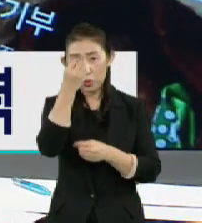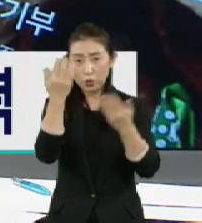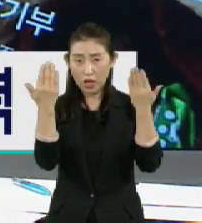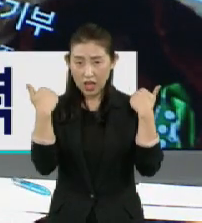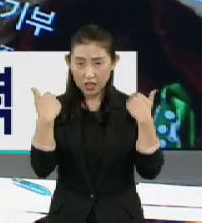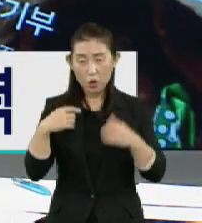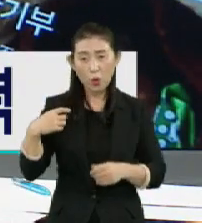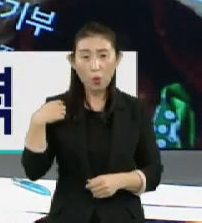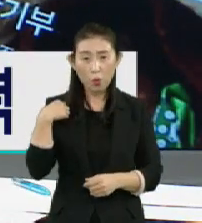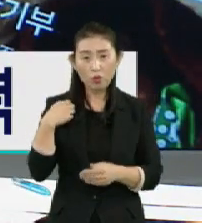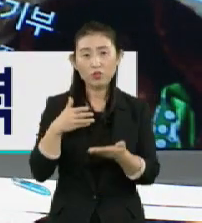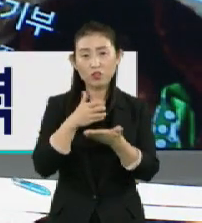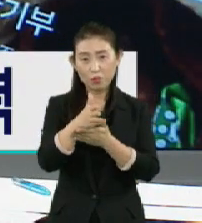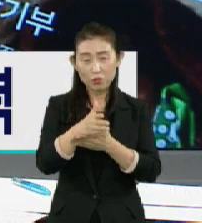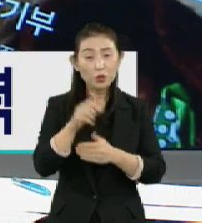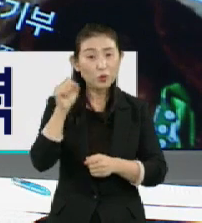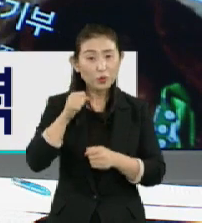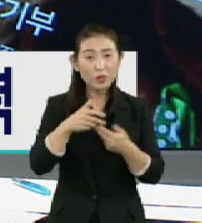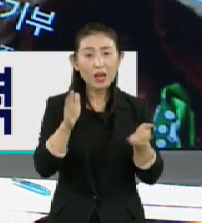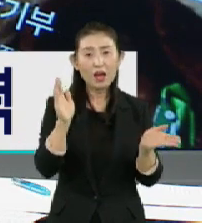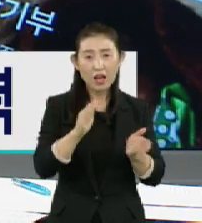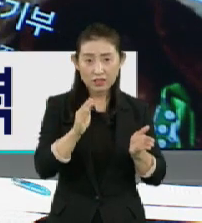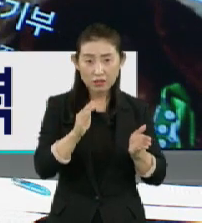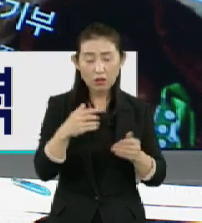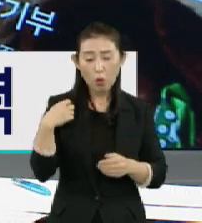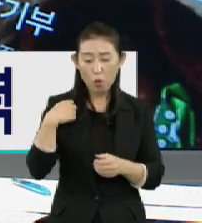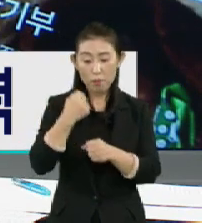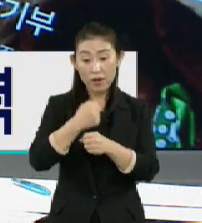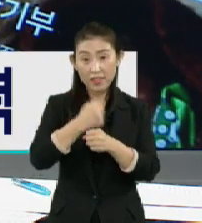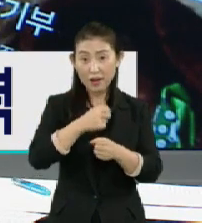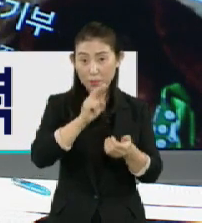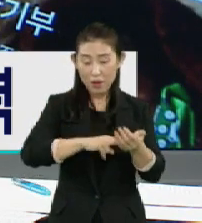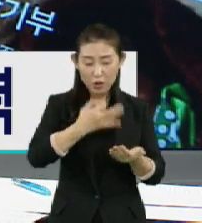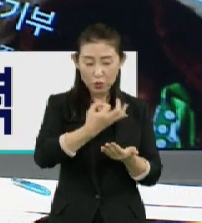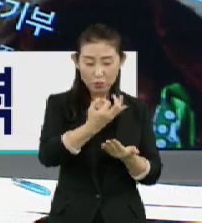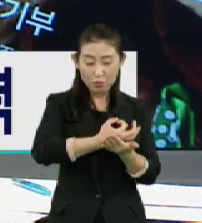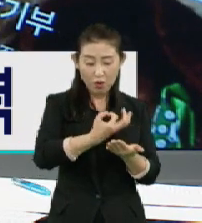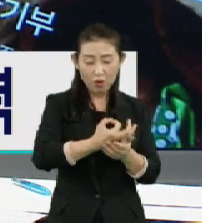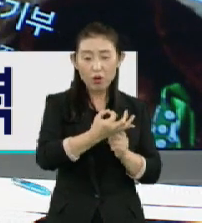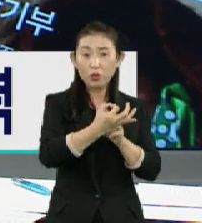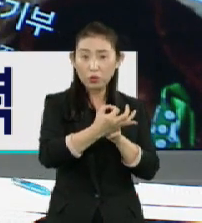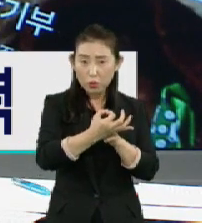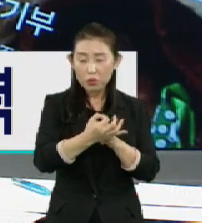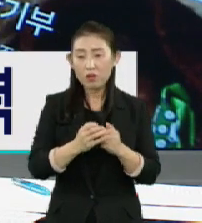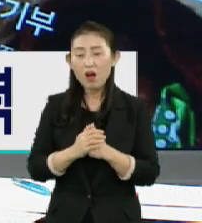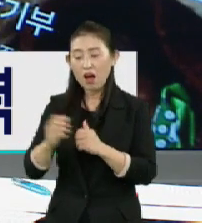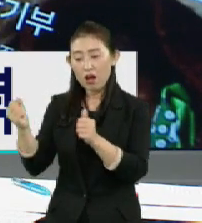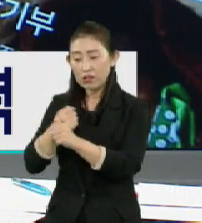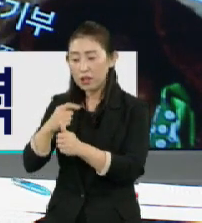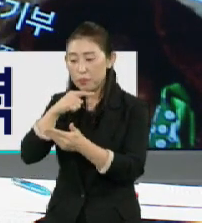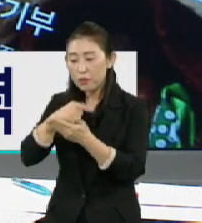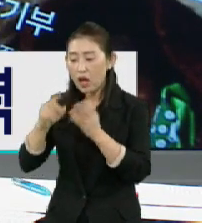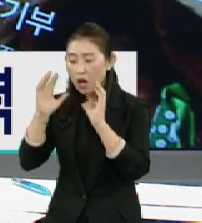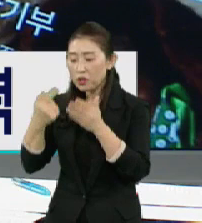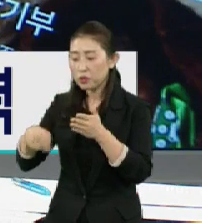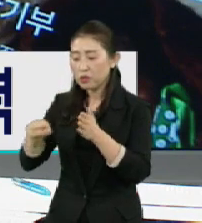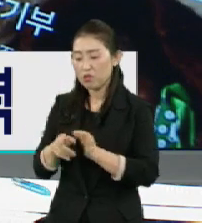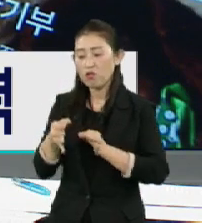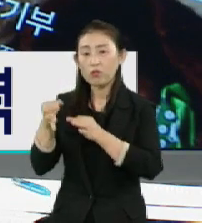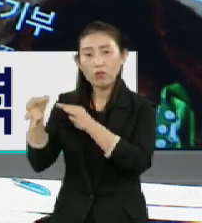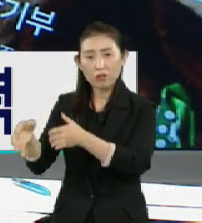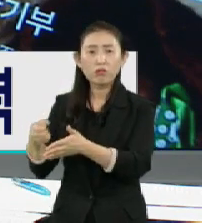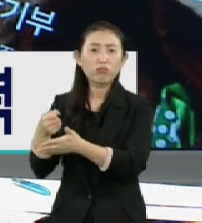고등학교 패션 동아리 학생들이 제작한 의류를 판매한 뒤 판매한 만큼 학대 피해 아동을 위해 기부하기로